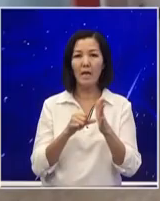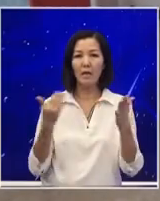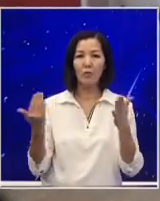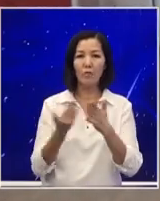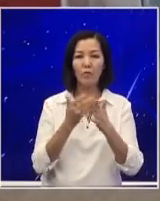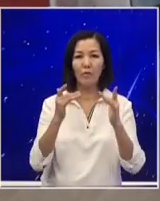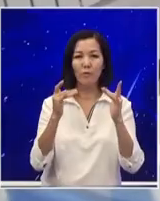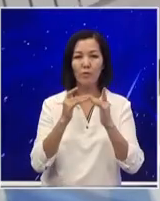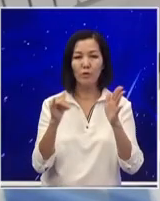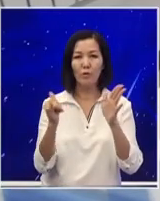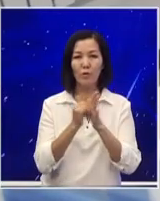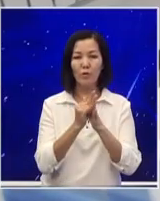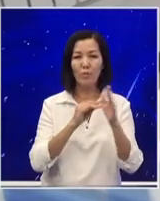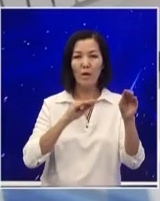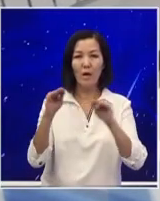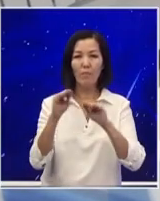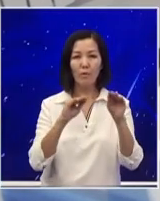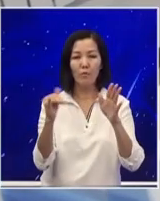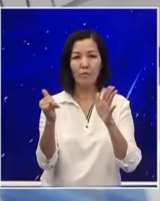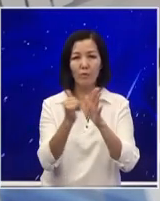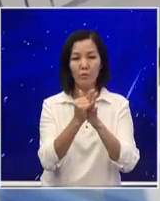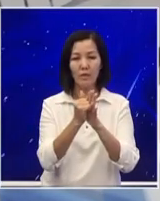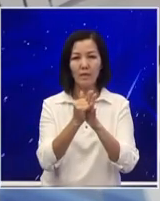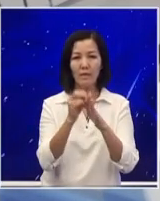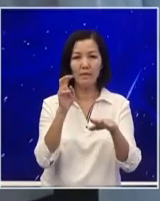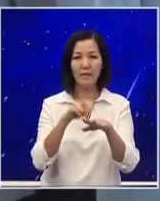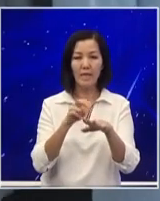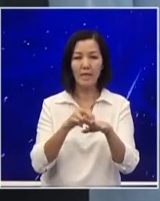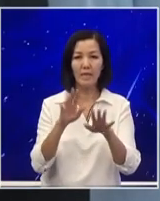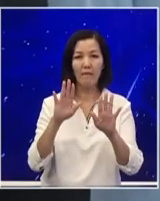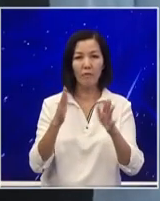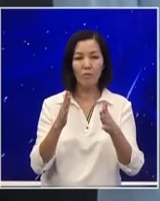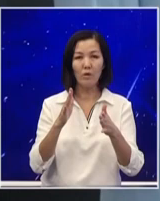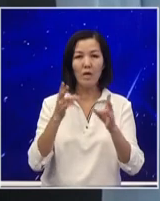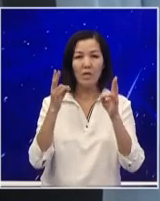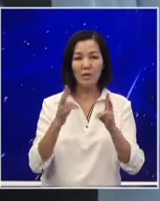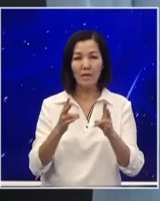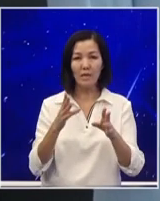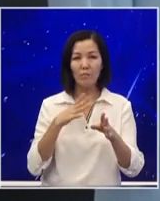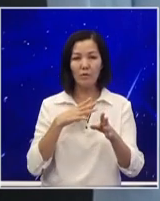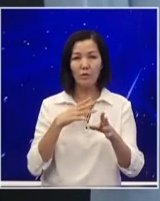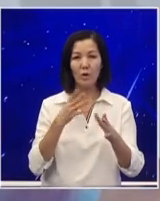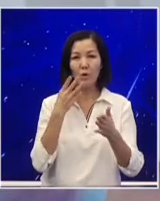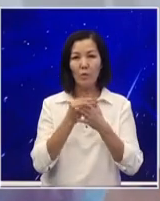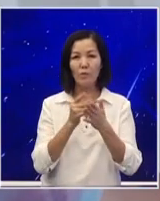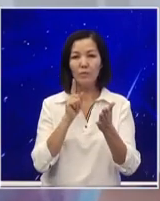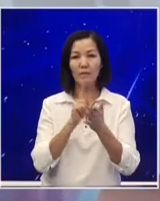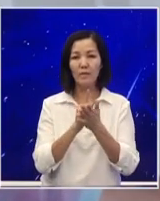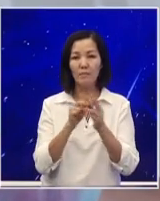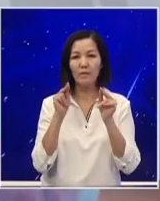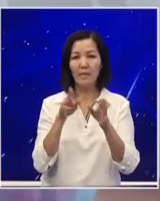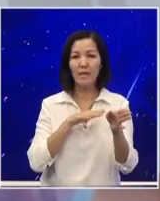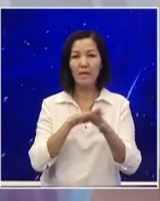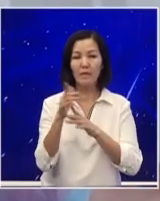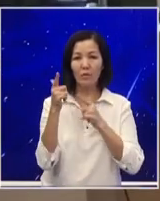төсектер қойылып, қажетті құрылғылар орналасқан. Аққалаттылар қандай жағдай болсын, міндетімізді адал атқаруға әзірміз деп